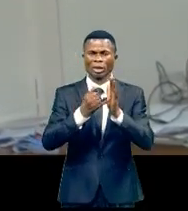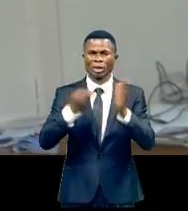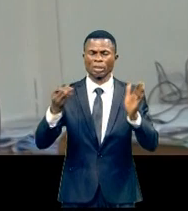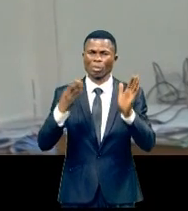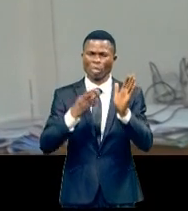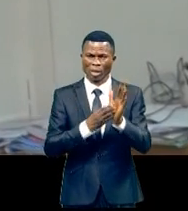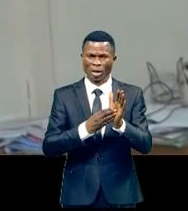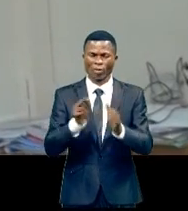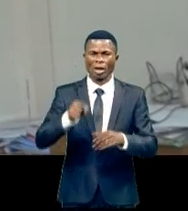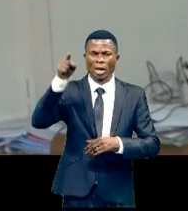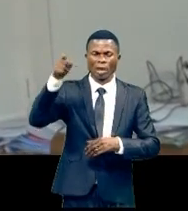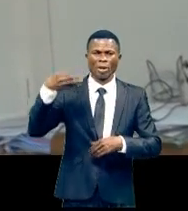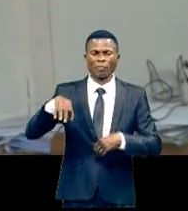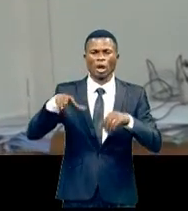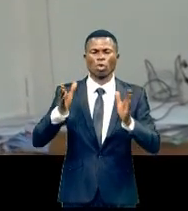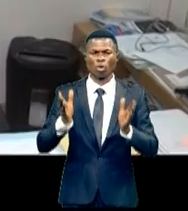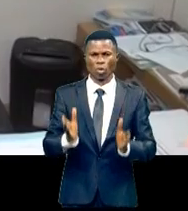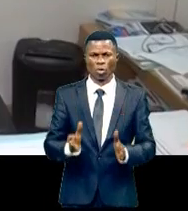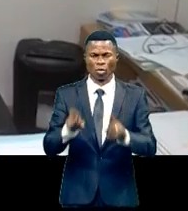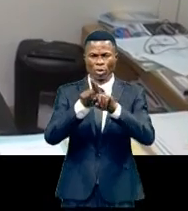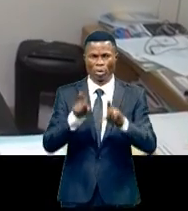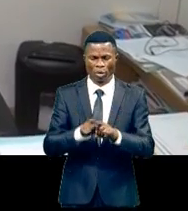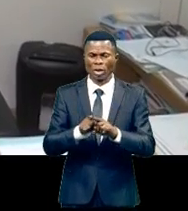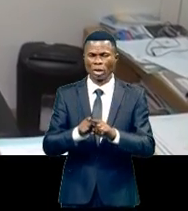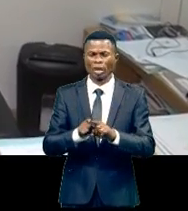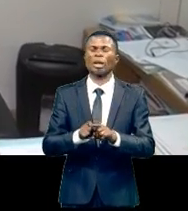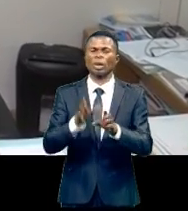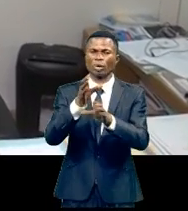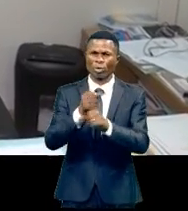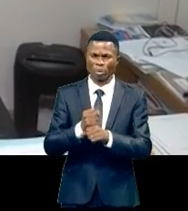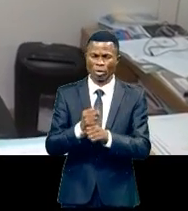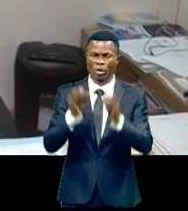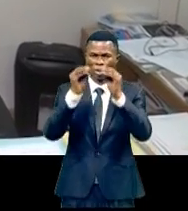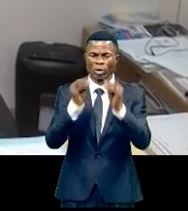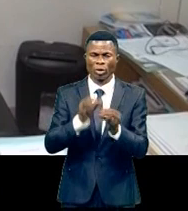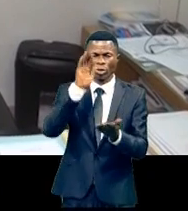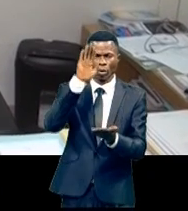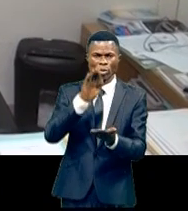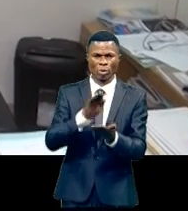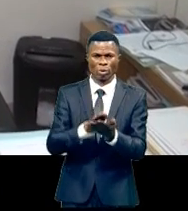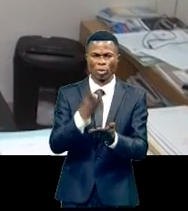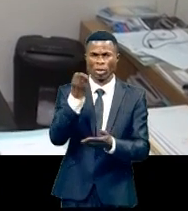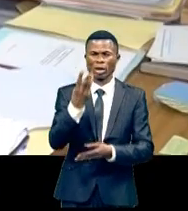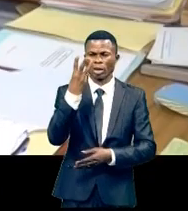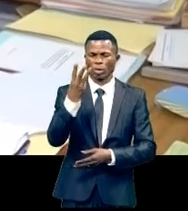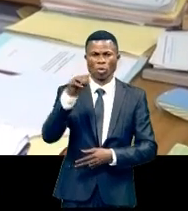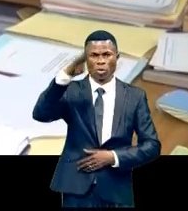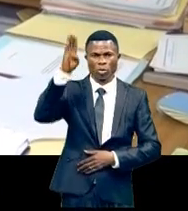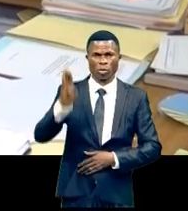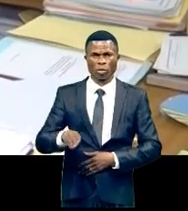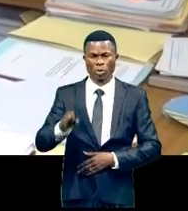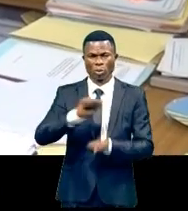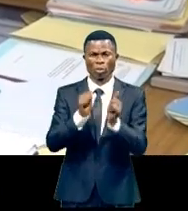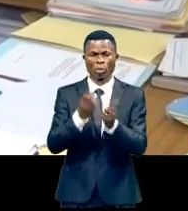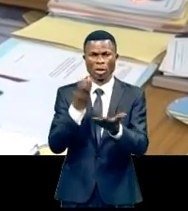579,1 milliards de francs congolais et a accusé ainsi un taux de régression de 43% par rapport au